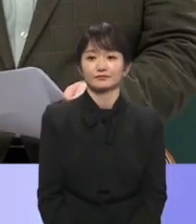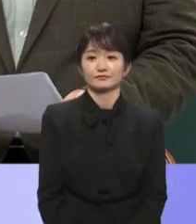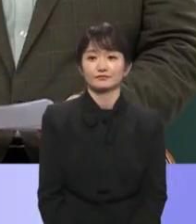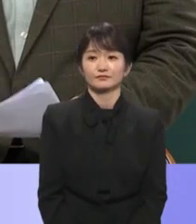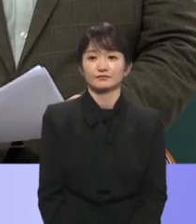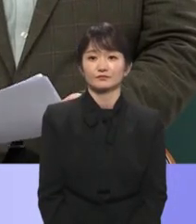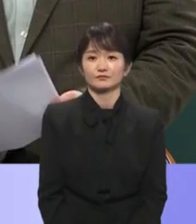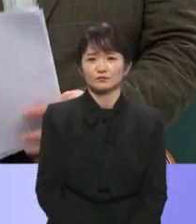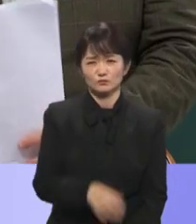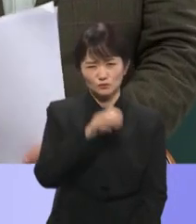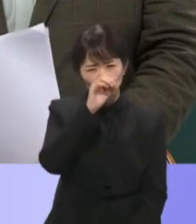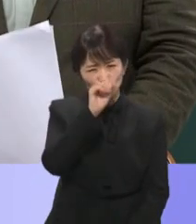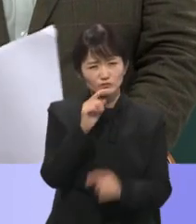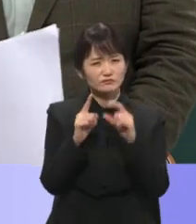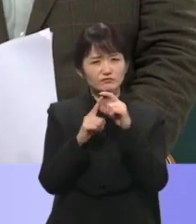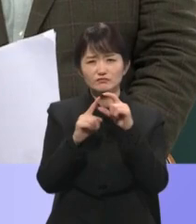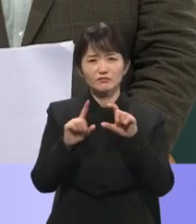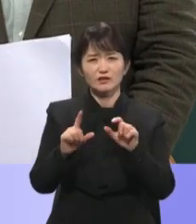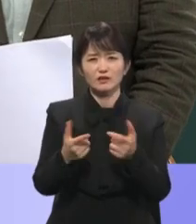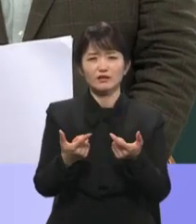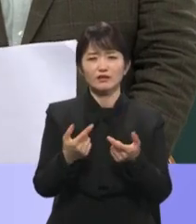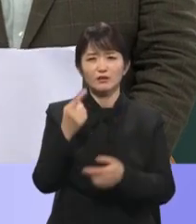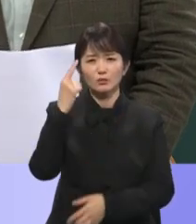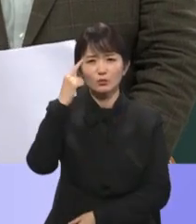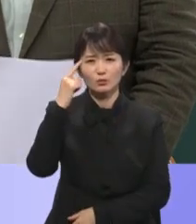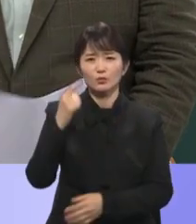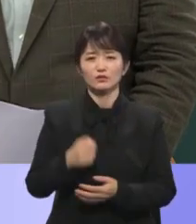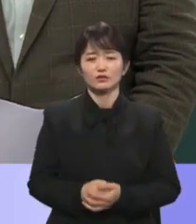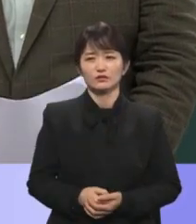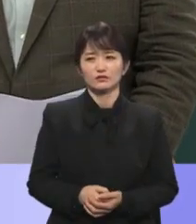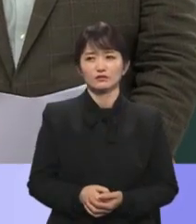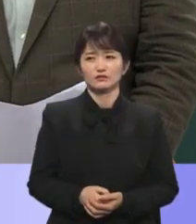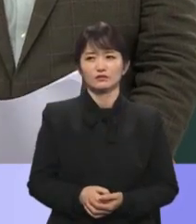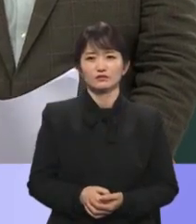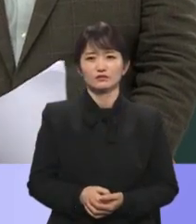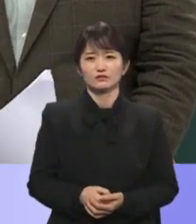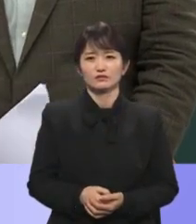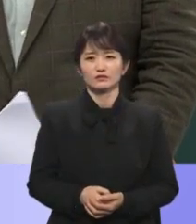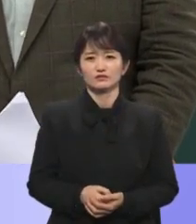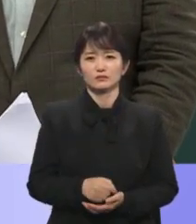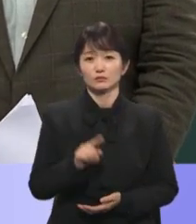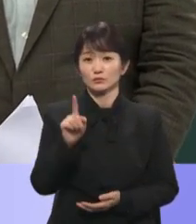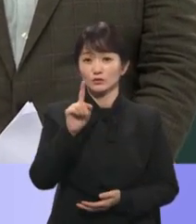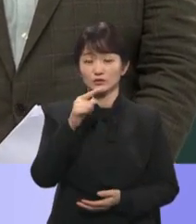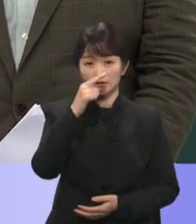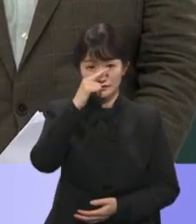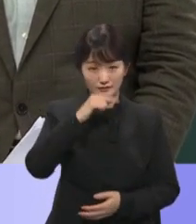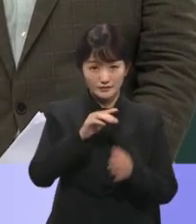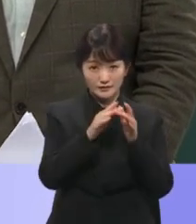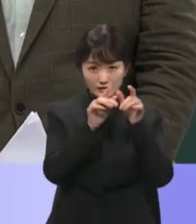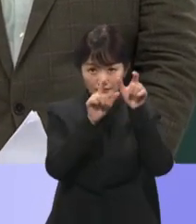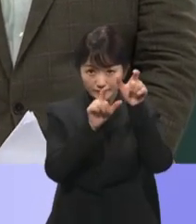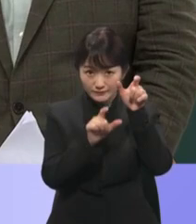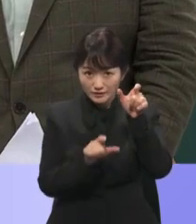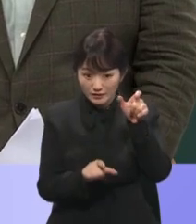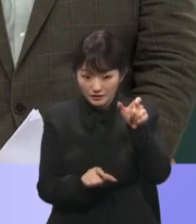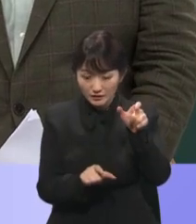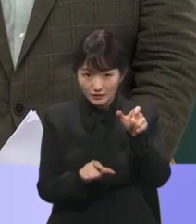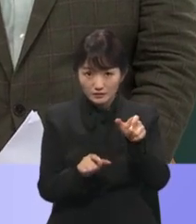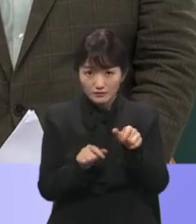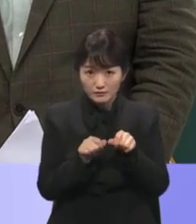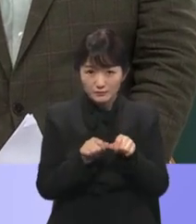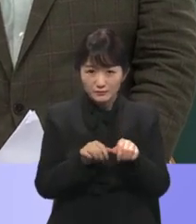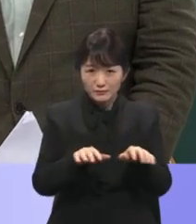딱 봐도 지금 좋은 키워드는 아닌 거 같아 왜 올라왔 문제가 좀 심각합니다 이게 뭐냐면 어 태국 누리꾼들 사이에서 지금 급속도로